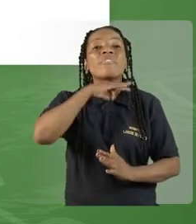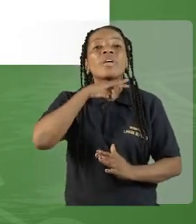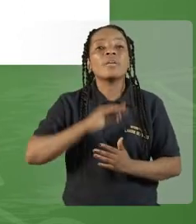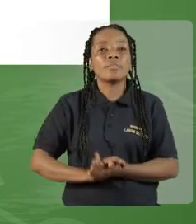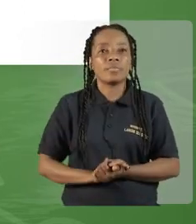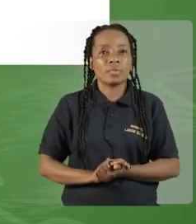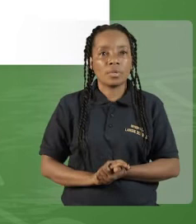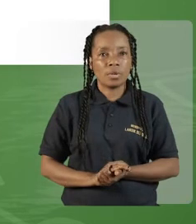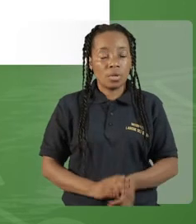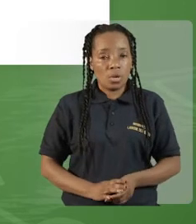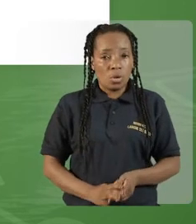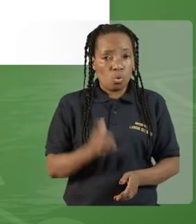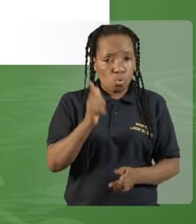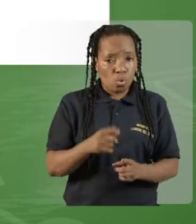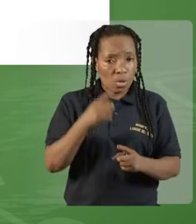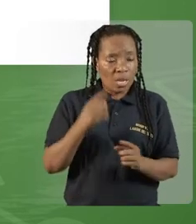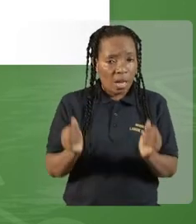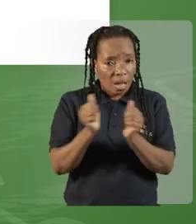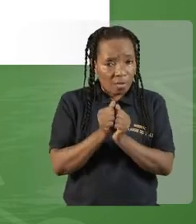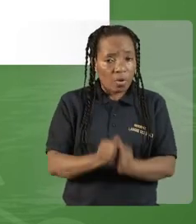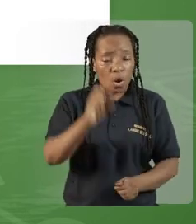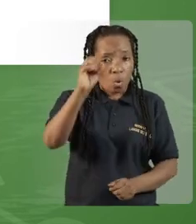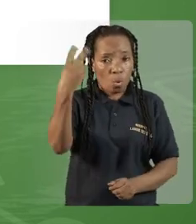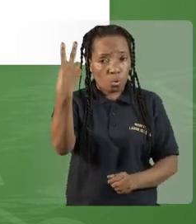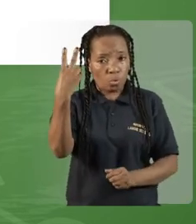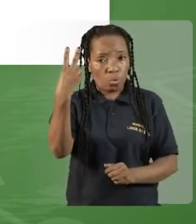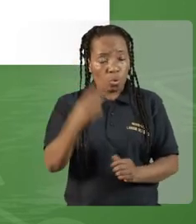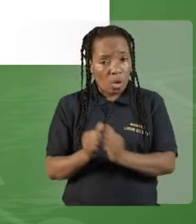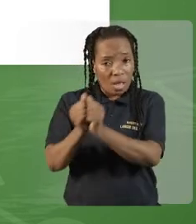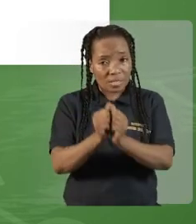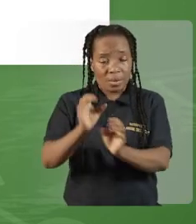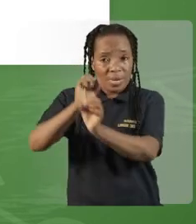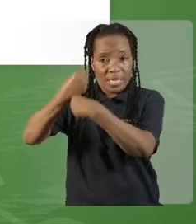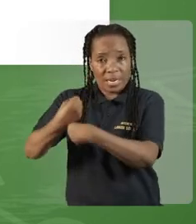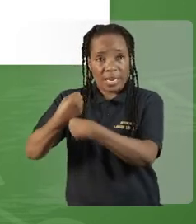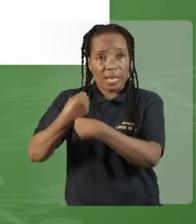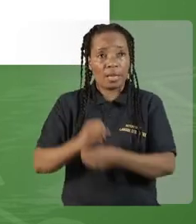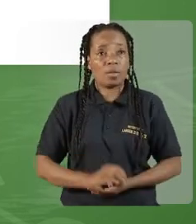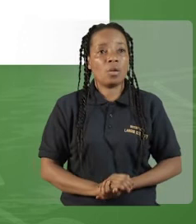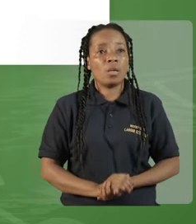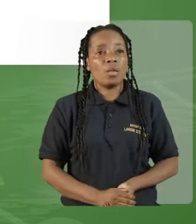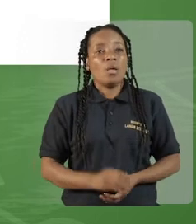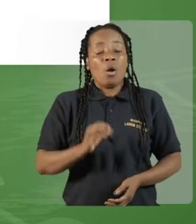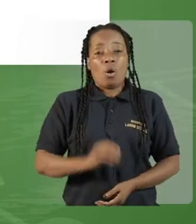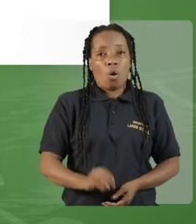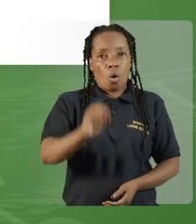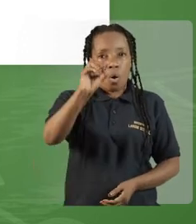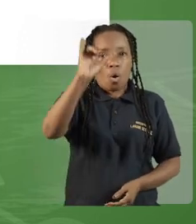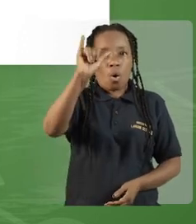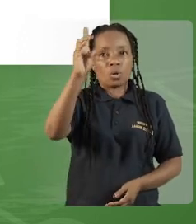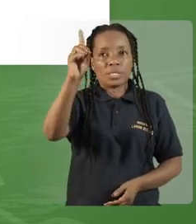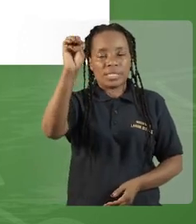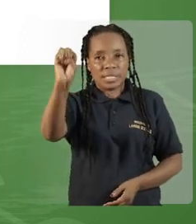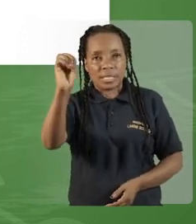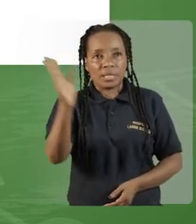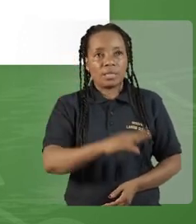et le dioxygène réagissent pour former de l'oxyde magnétique de fer. C'est une réaction